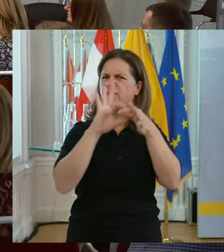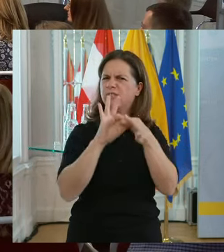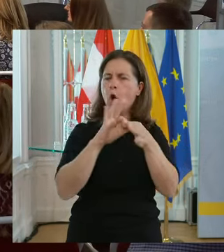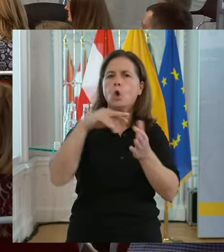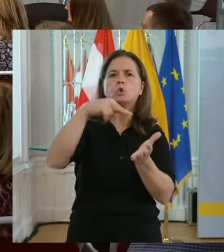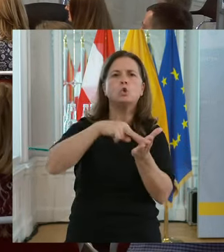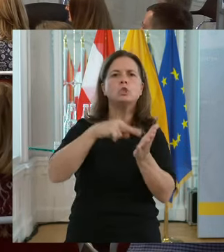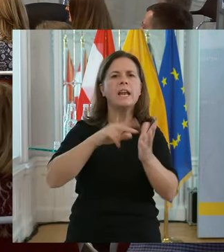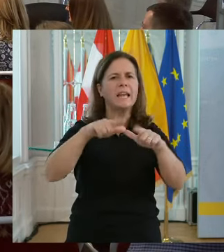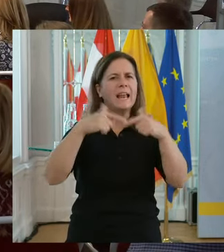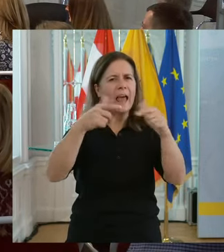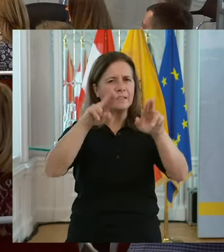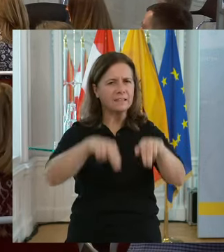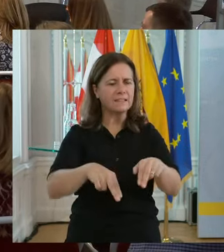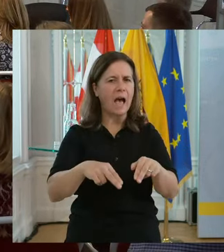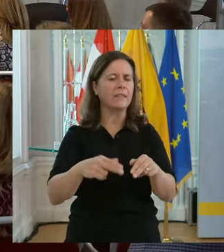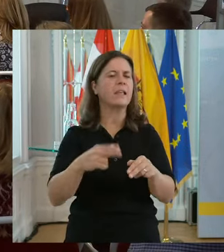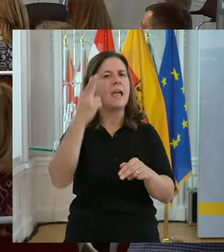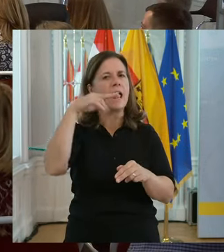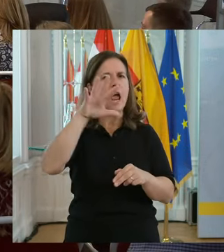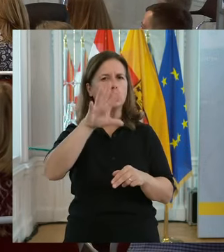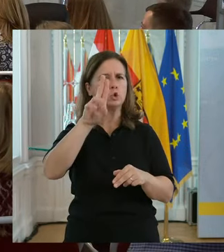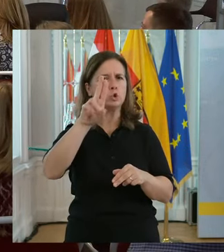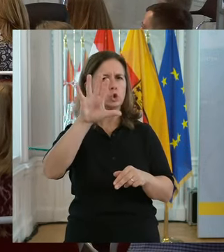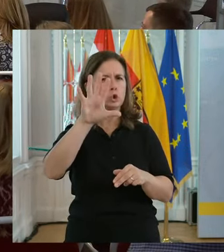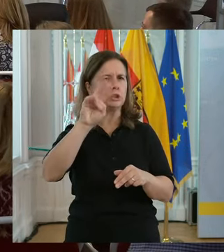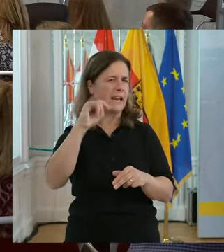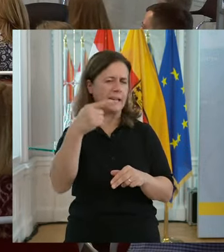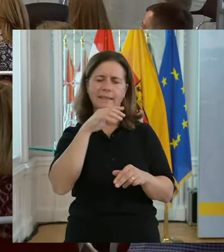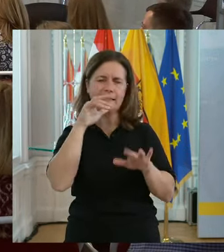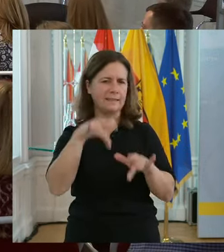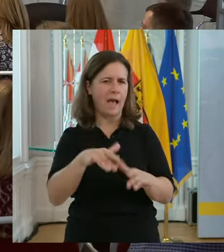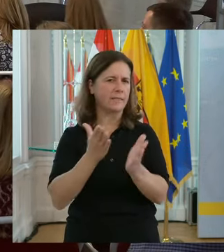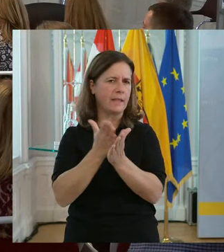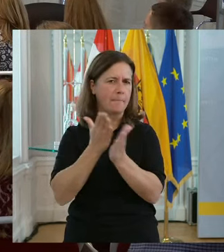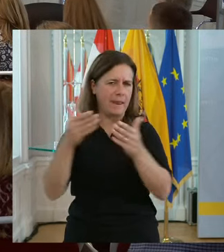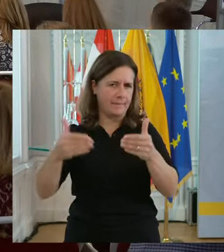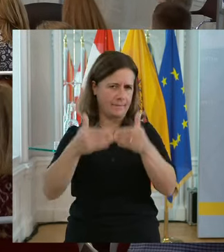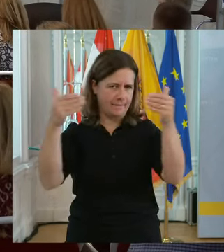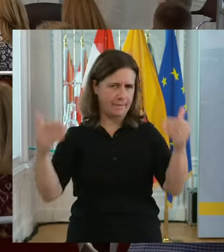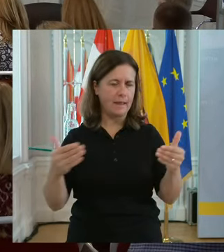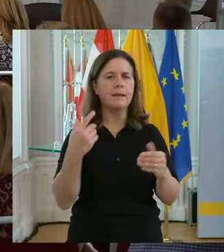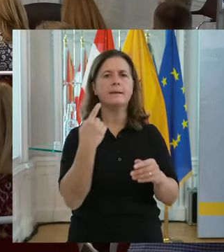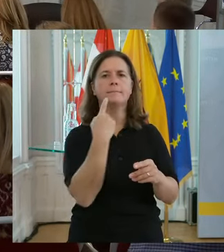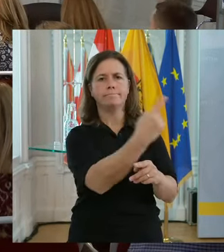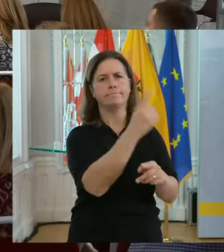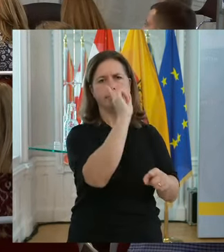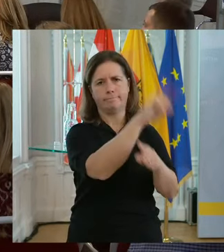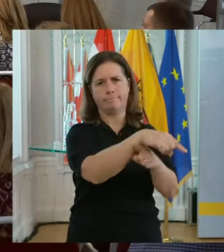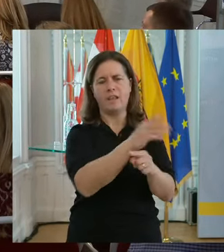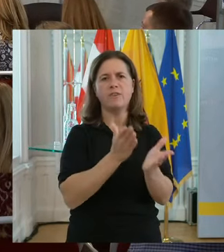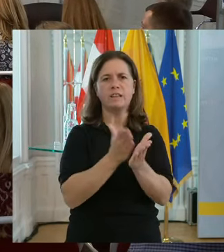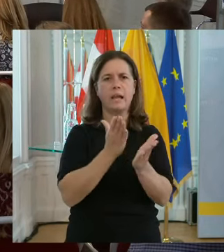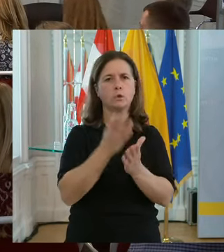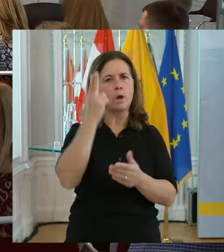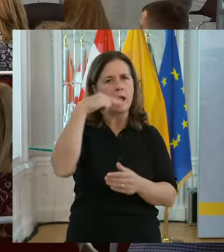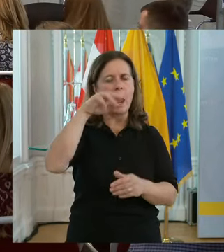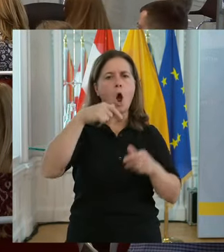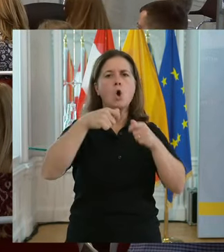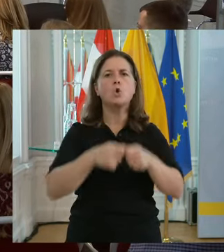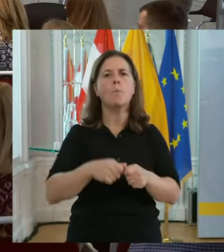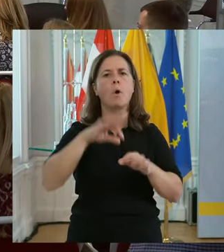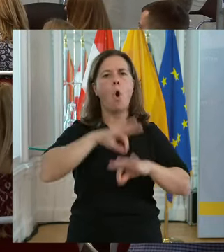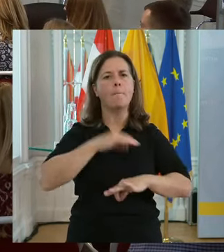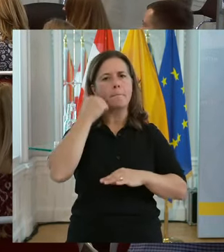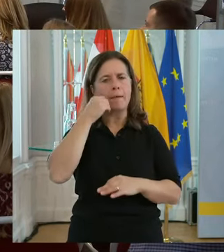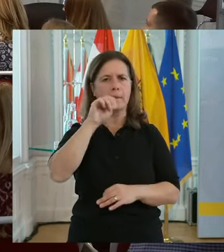Zuständige Landesrat Sebastian Schuschnigg ist terminlich leider verhindert, aber er hat als Vertretung Clubobmann Markus Malle heute hier. Ich darf ihn nach vorne bitten. Bitte